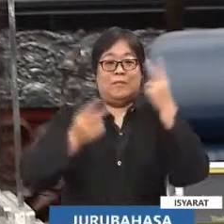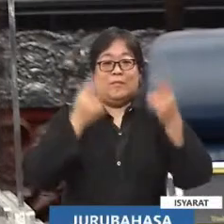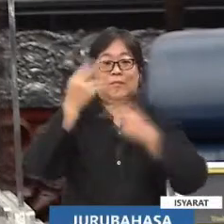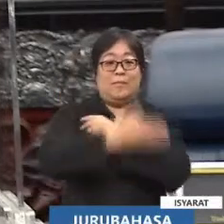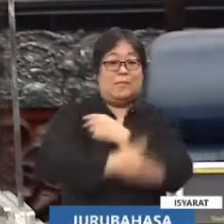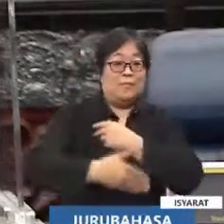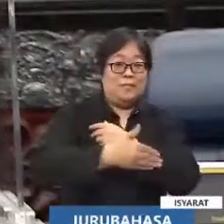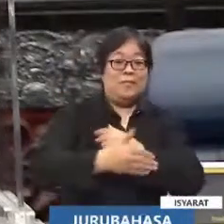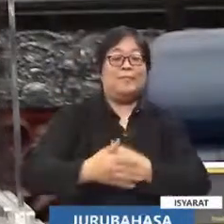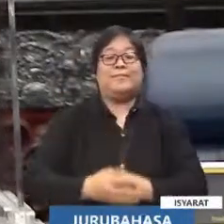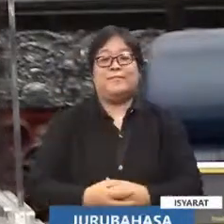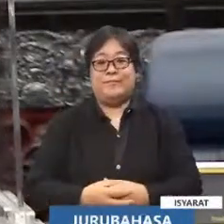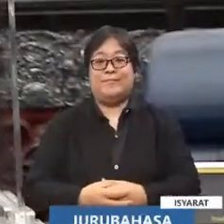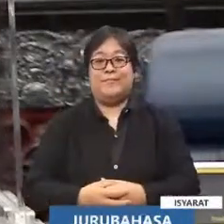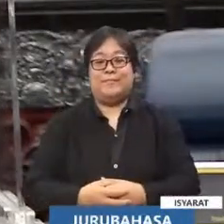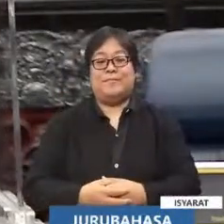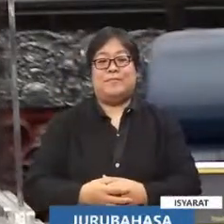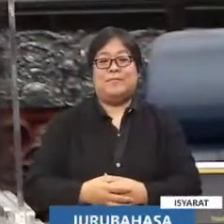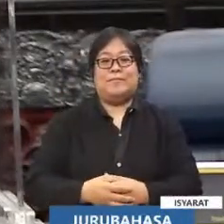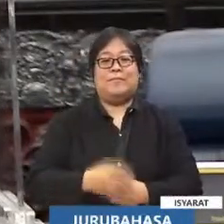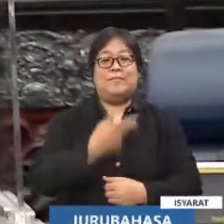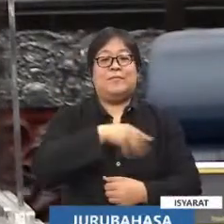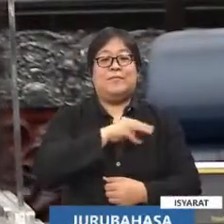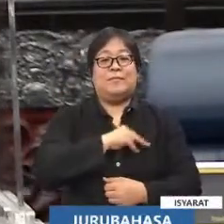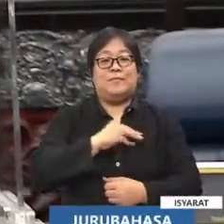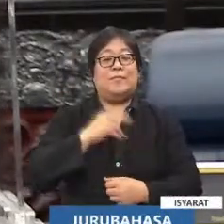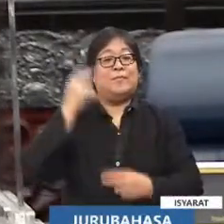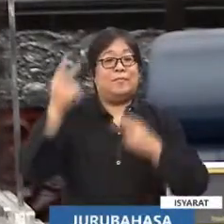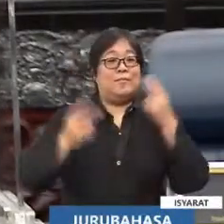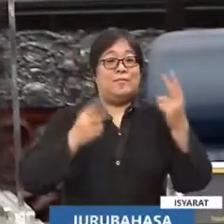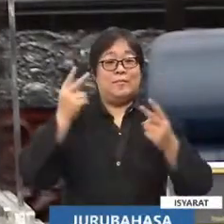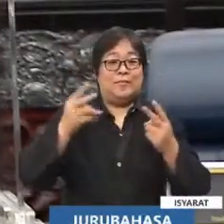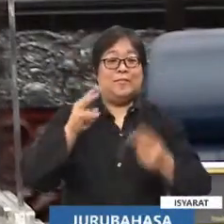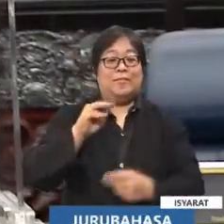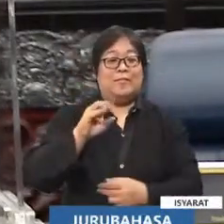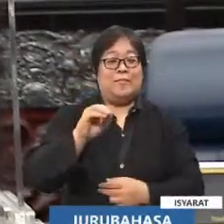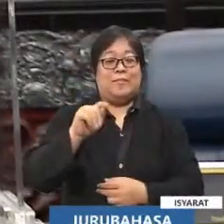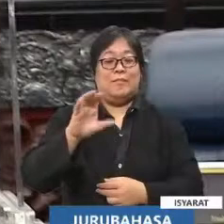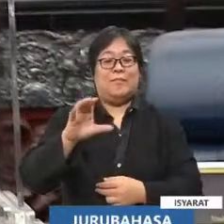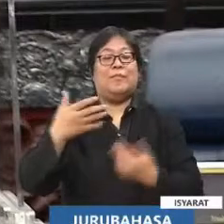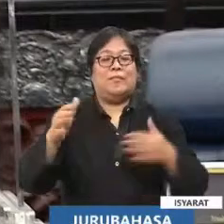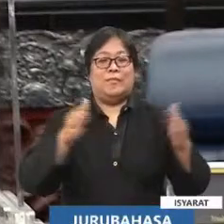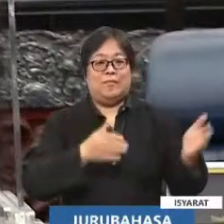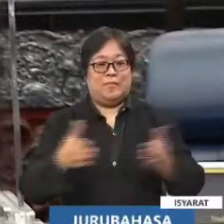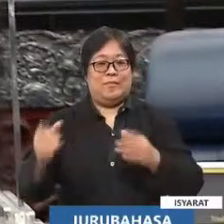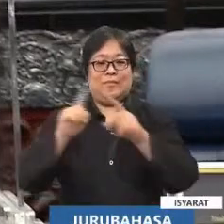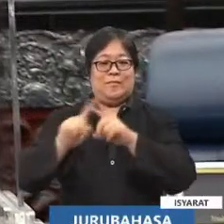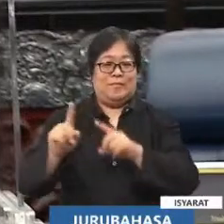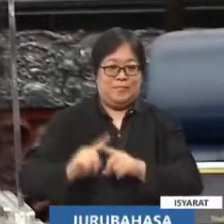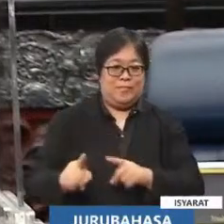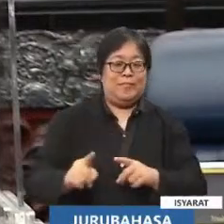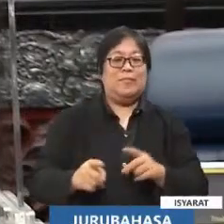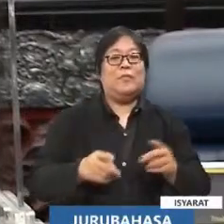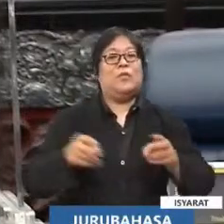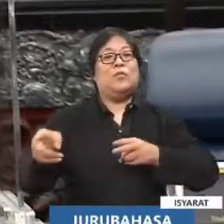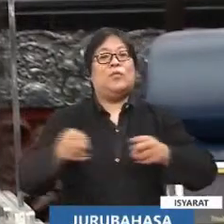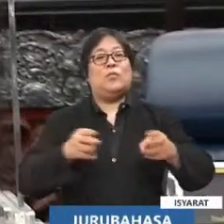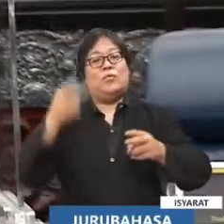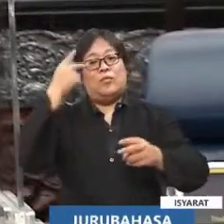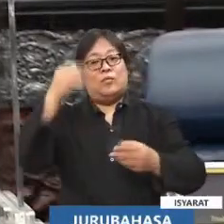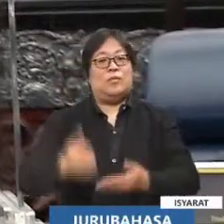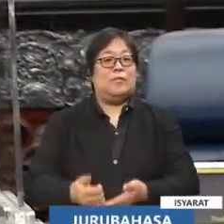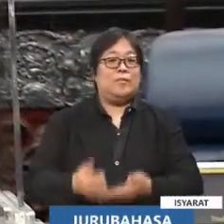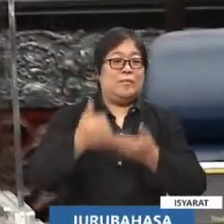pelancongan negara. Kementerian Pelancongan Seni dan Budaya MOTEC telah melaksanakan beberapa inisiatif